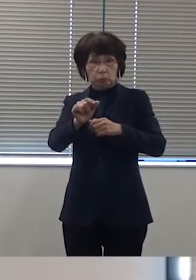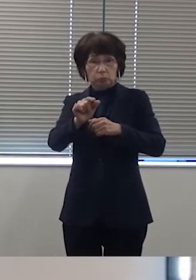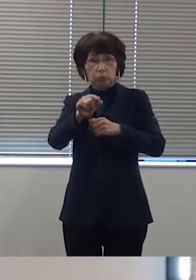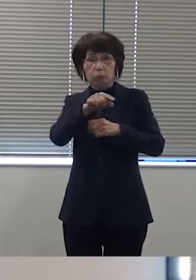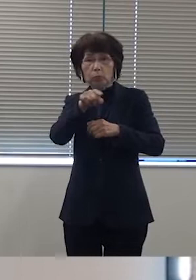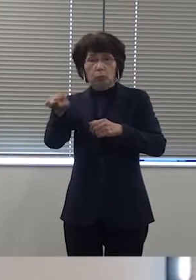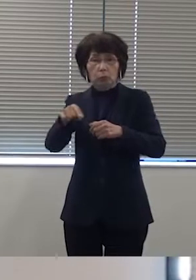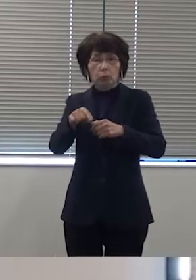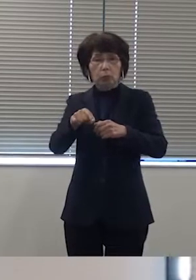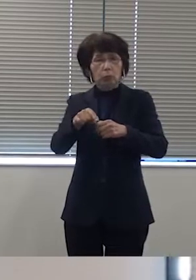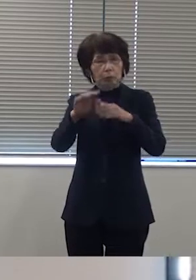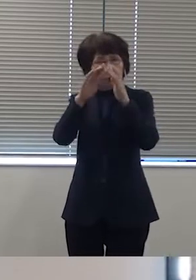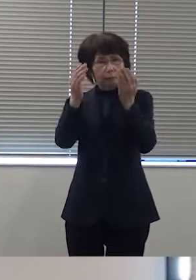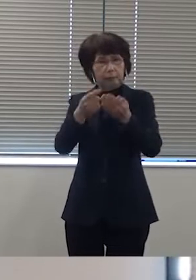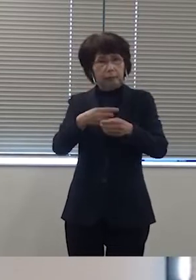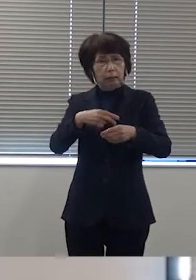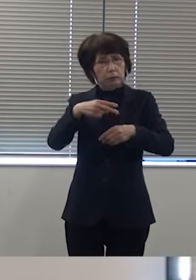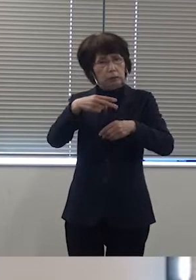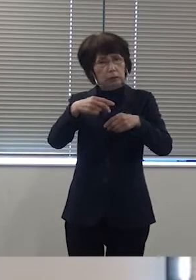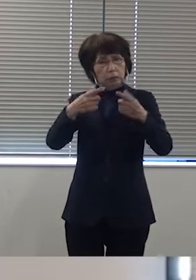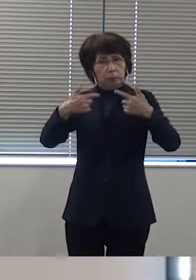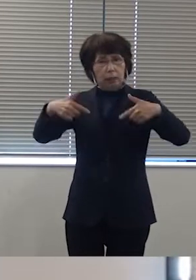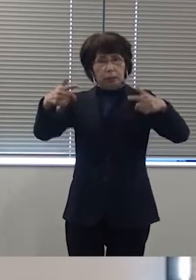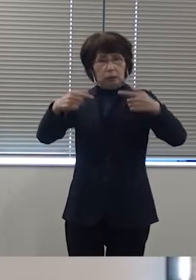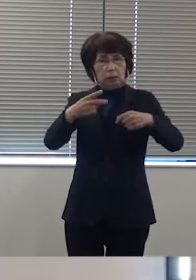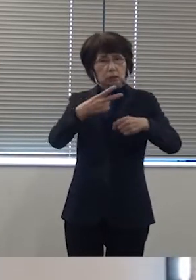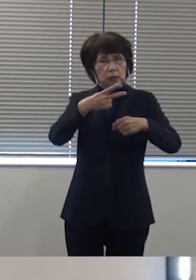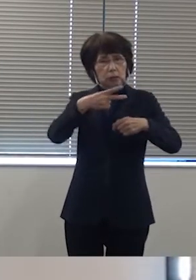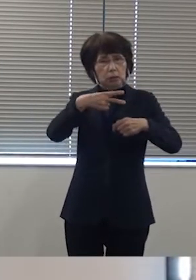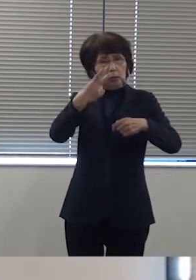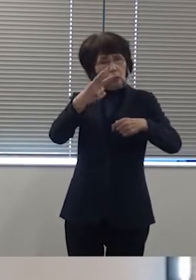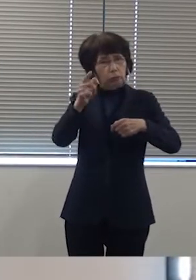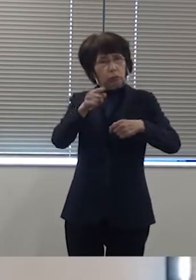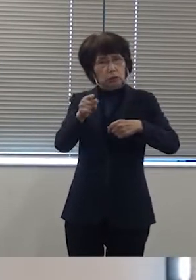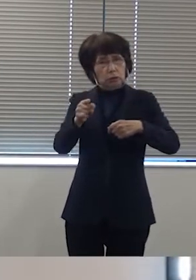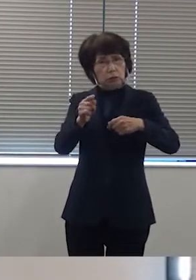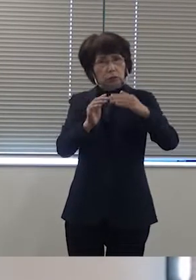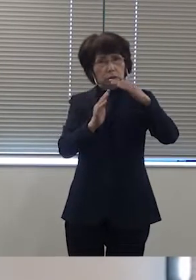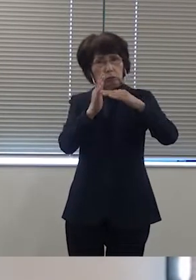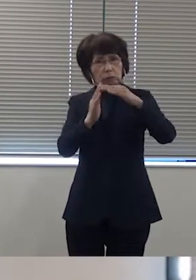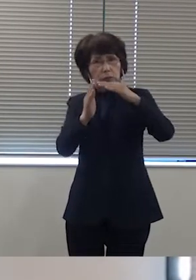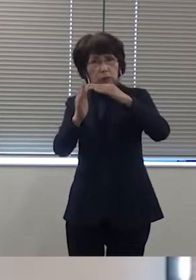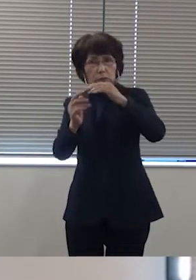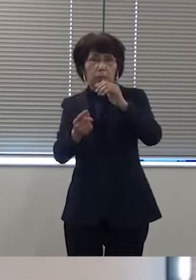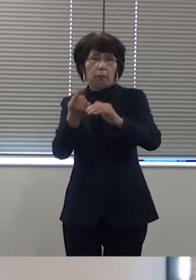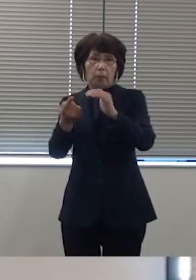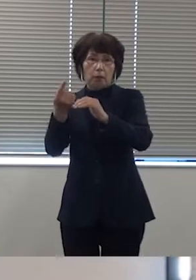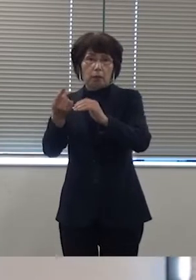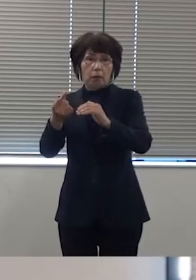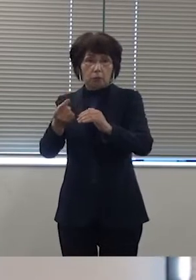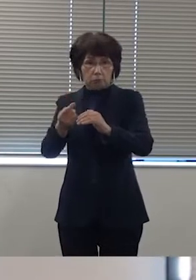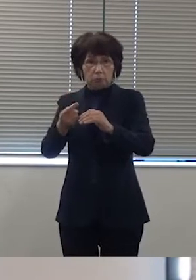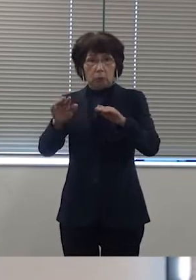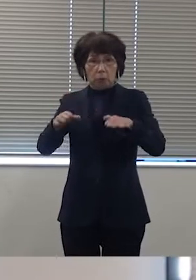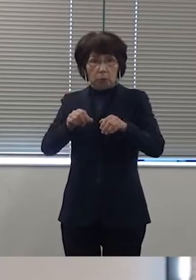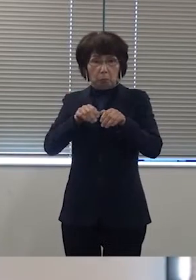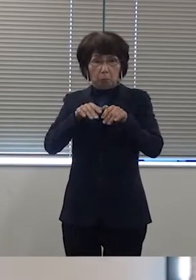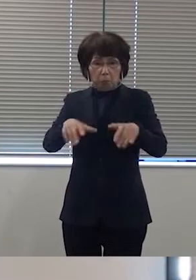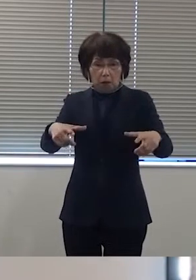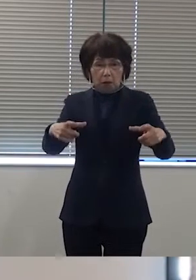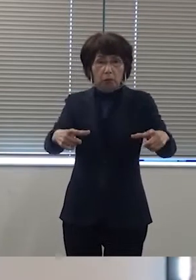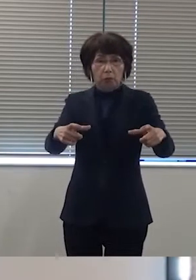あ、大体200人前後、まあ、日々出ております。それとクラスターが非常に多く発生しておりま